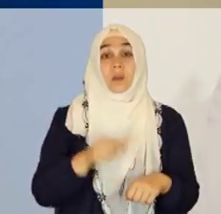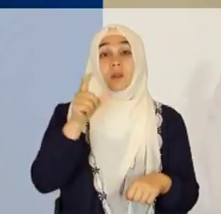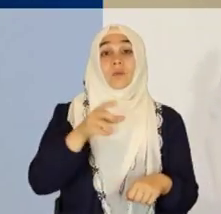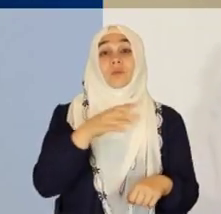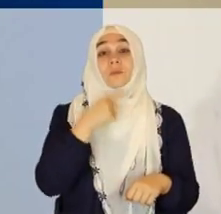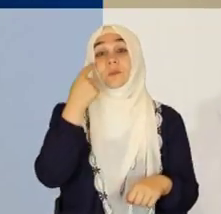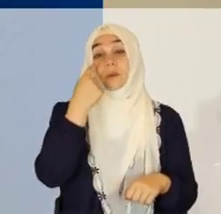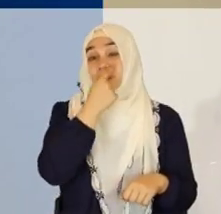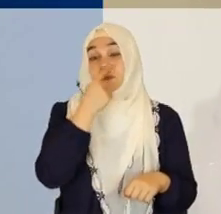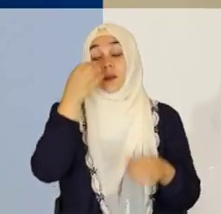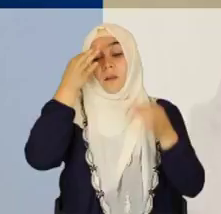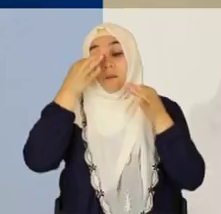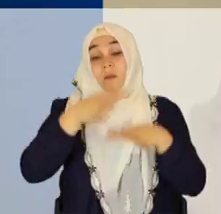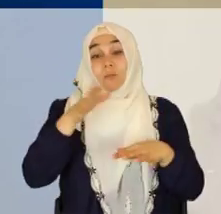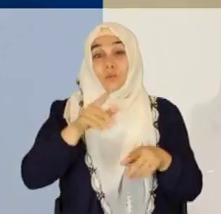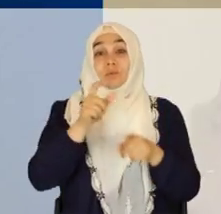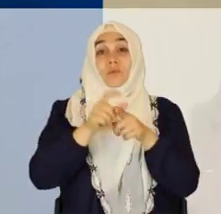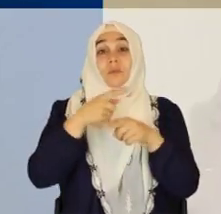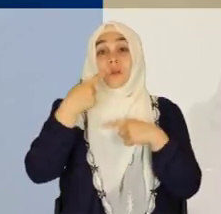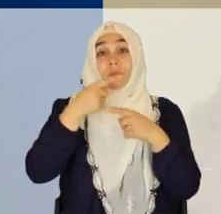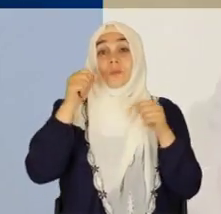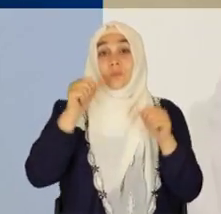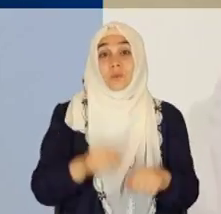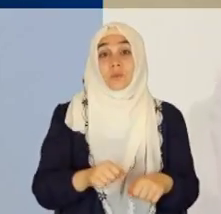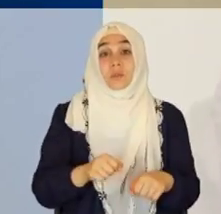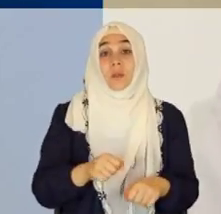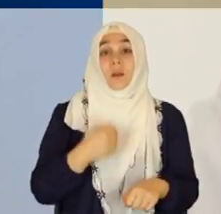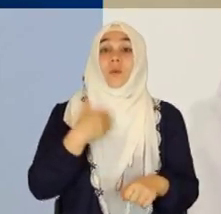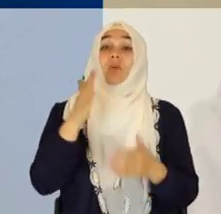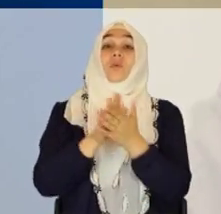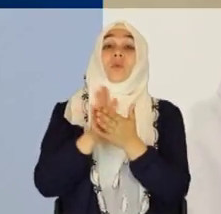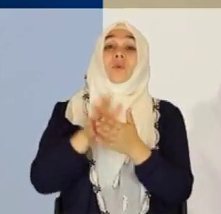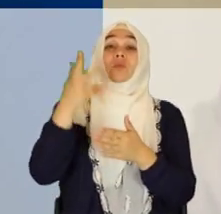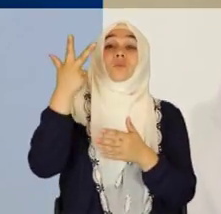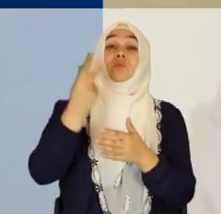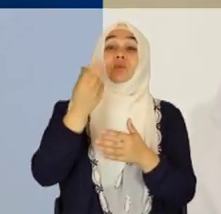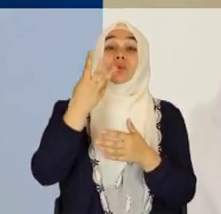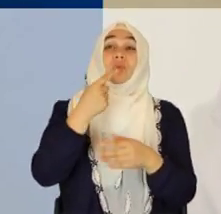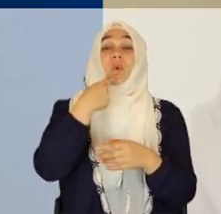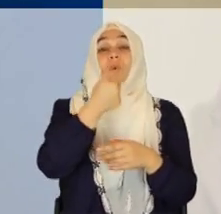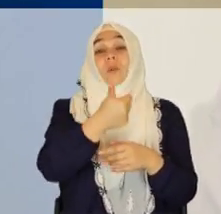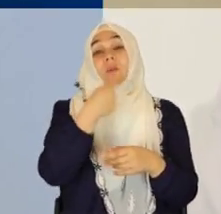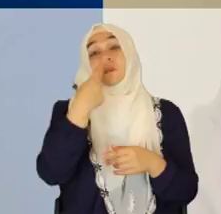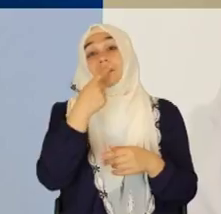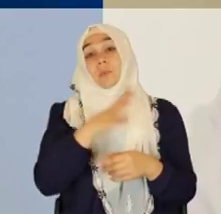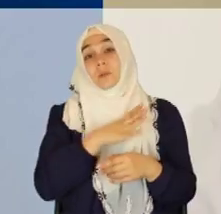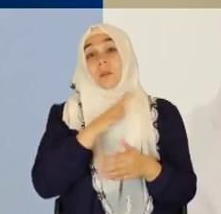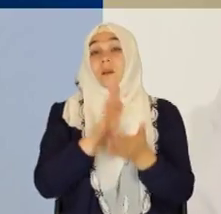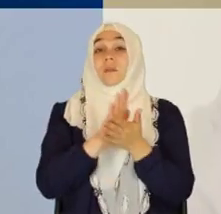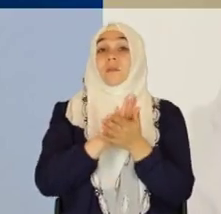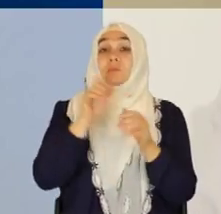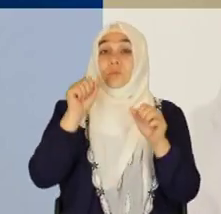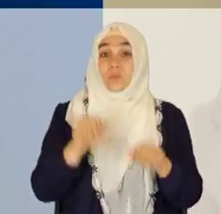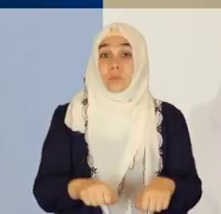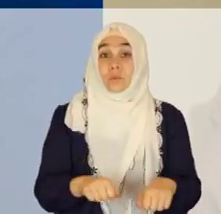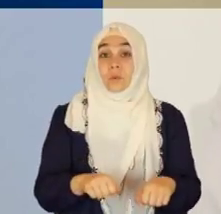Odamlarni ko'zidan yosh chiqadigan gaplar gapirishi mumkin. Qoyil qolib ertaga 3 kun 4 kun gapirib palonchi bopladi, gapni zo'r qildi deyish